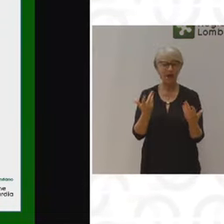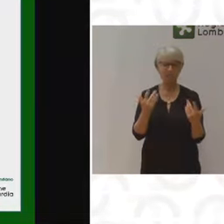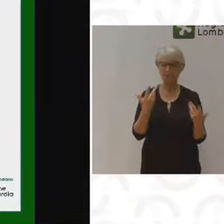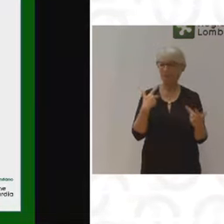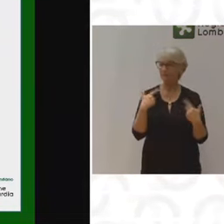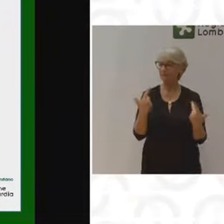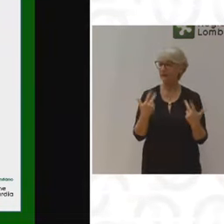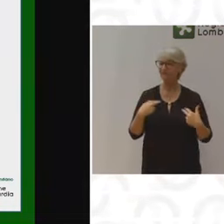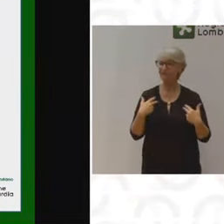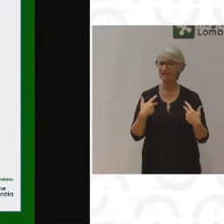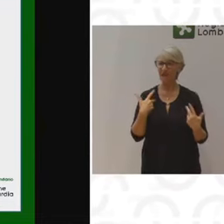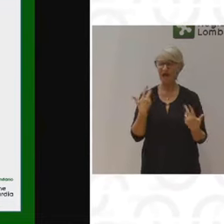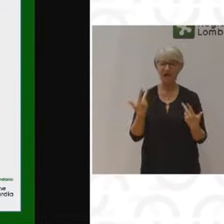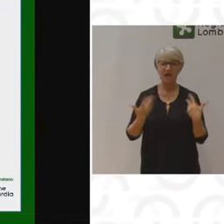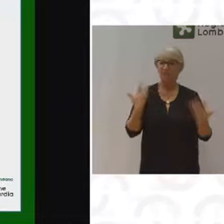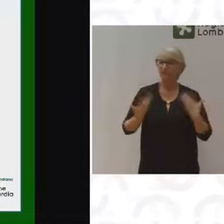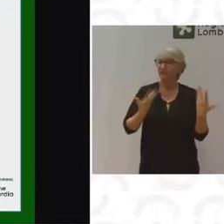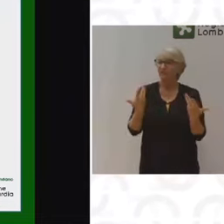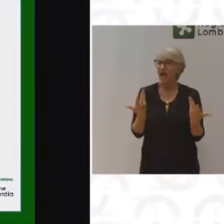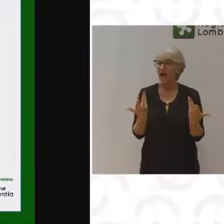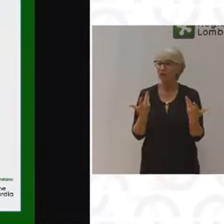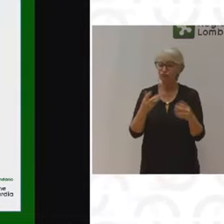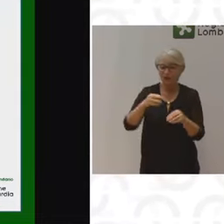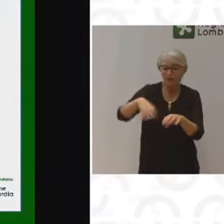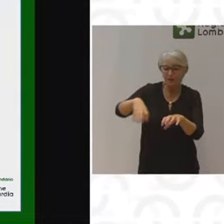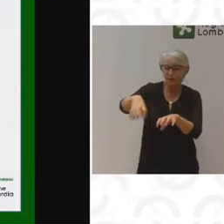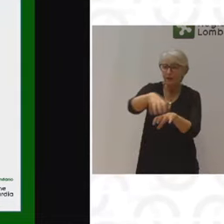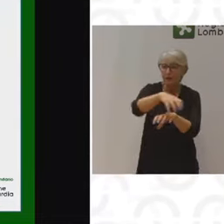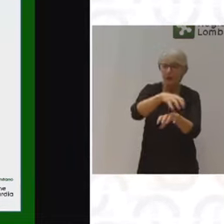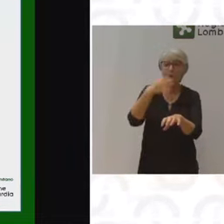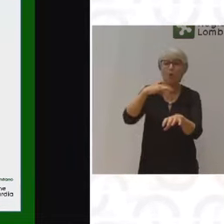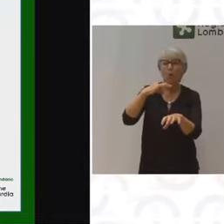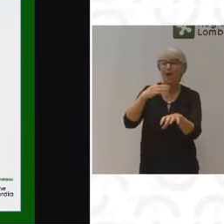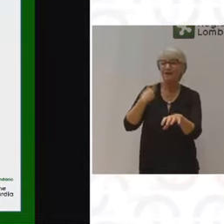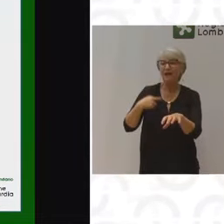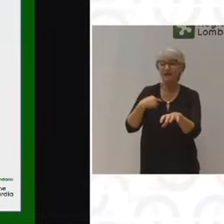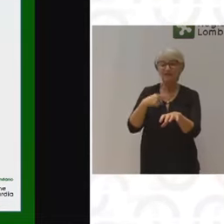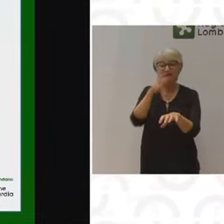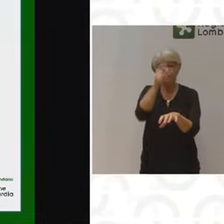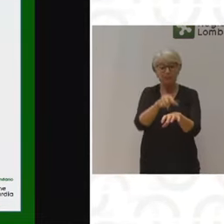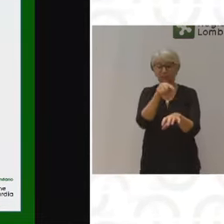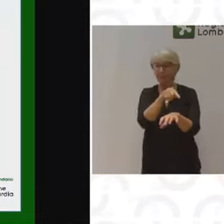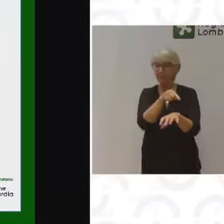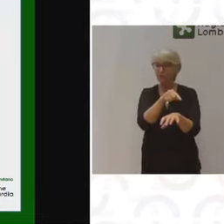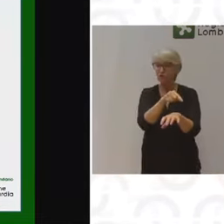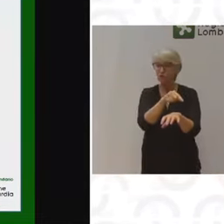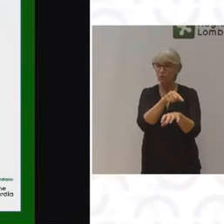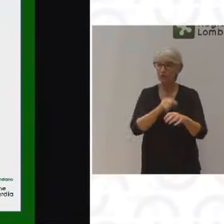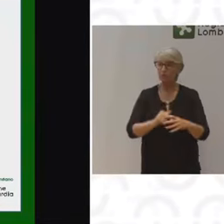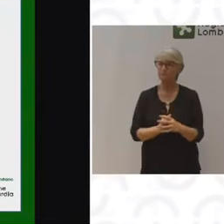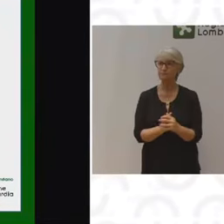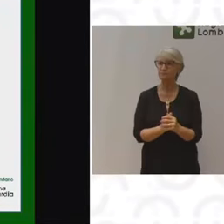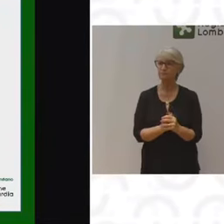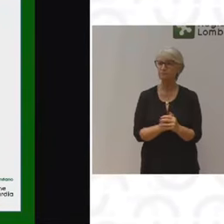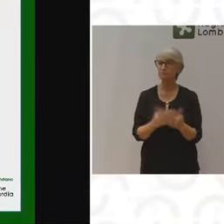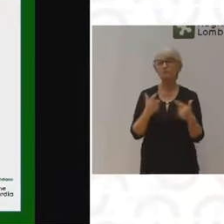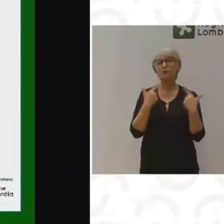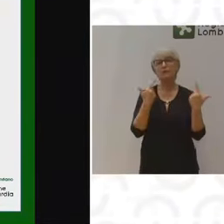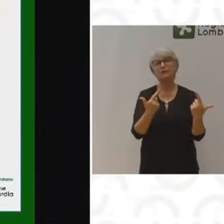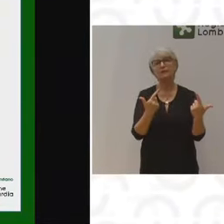vivace una comunità intera intorno a una qualità di vita per quelle persone, ma in verità questo genera pensiero